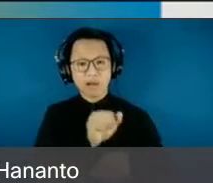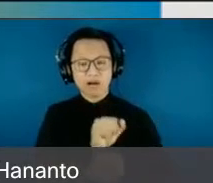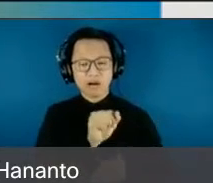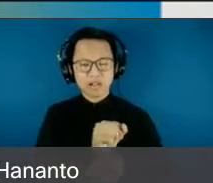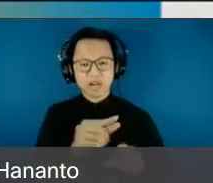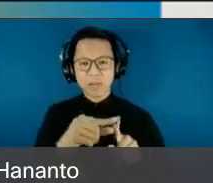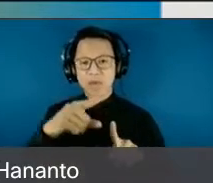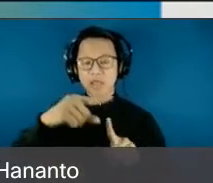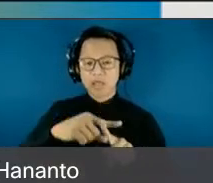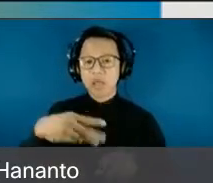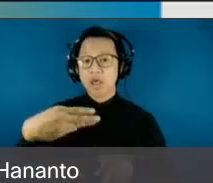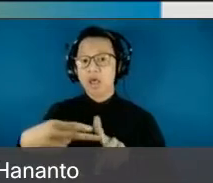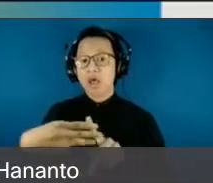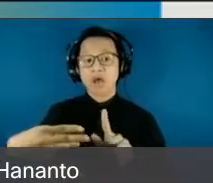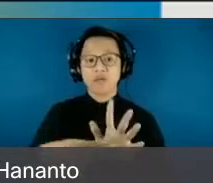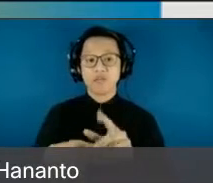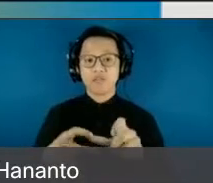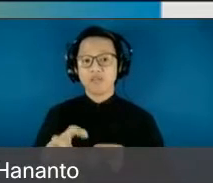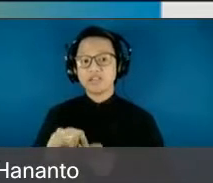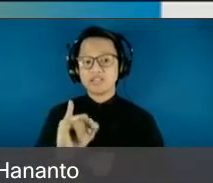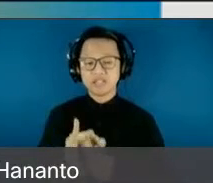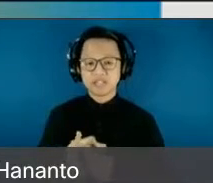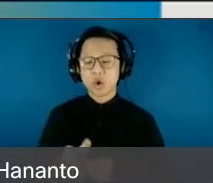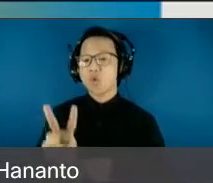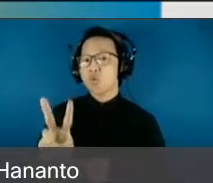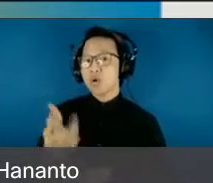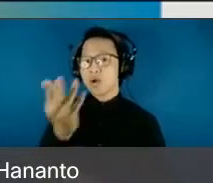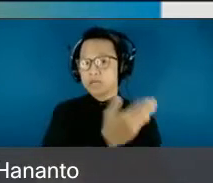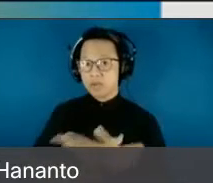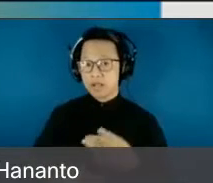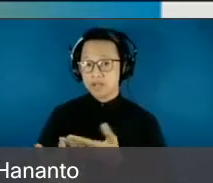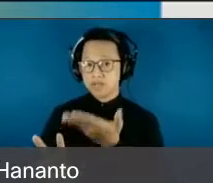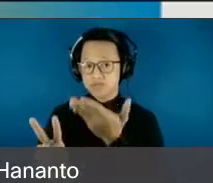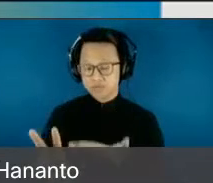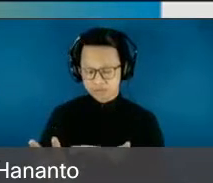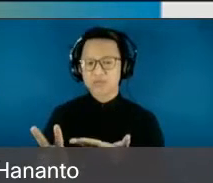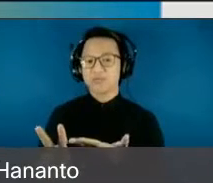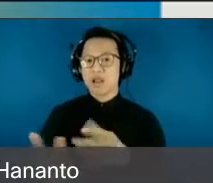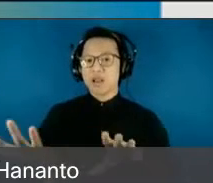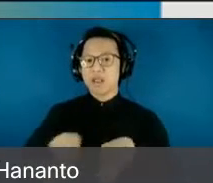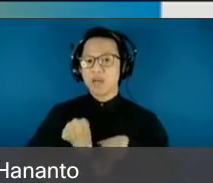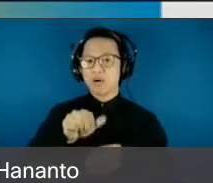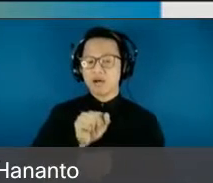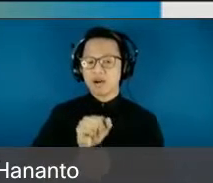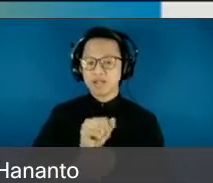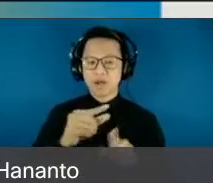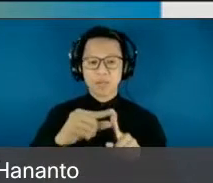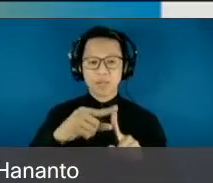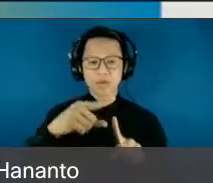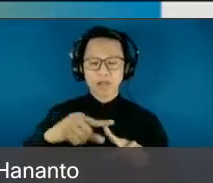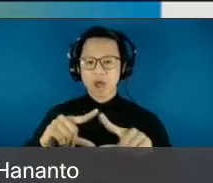PT FNG. Kemudian ada 2 penyandang disabilitas yang sudah diterima di PT